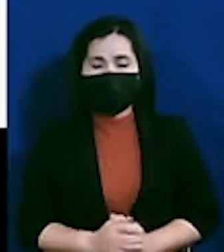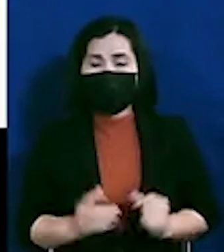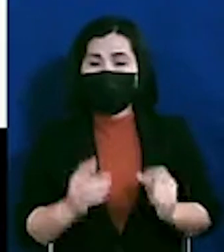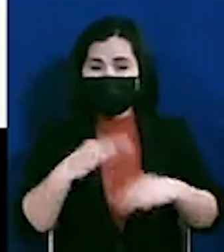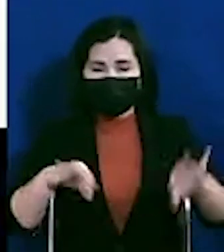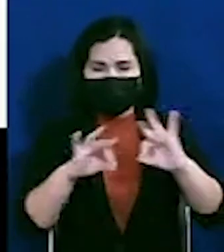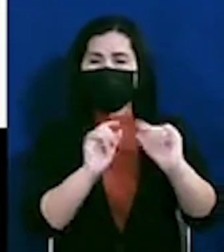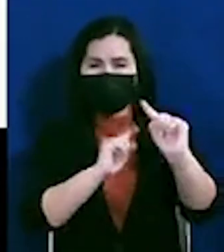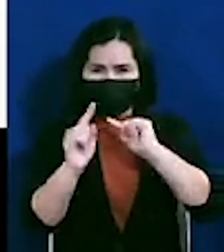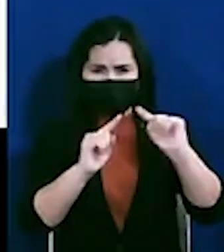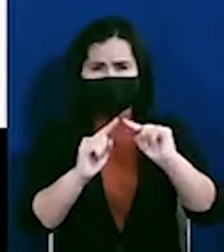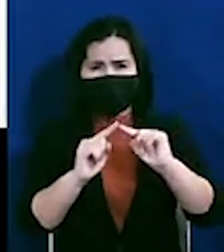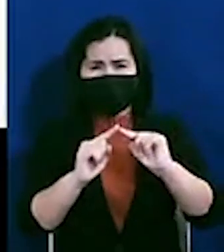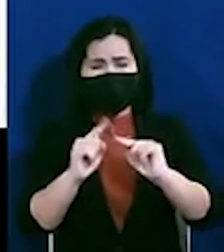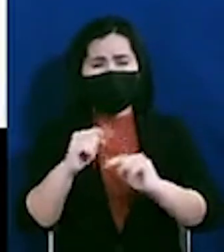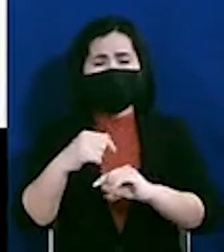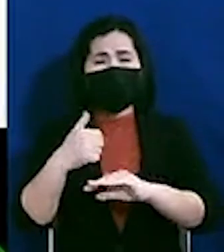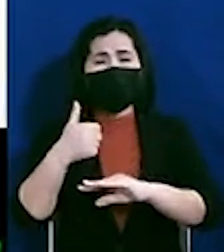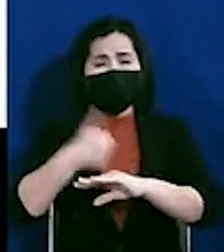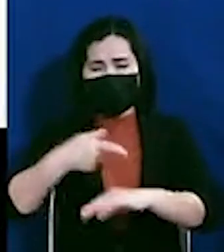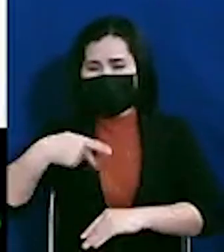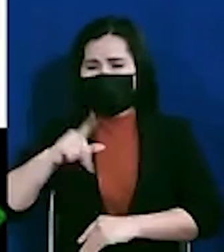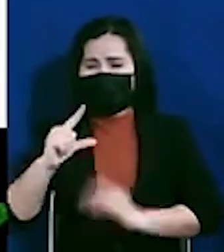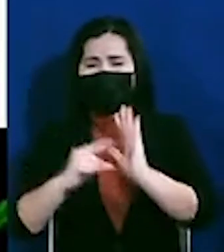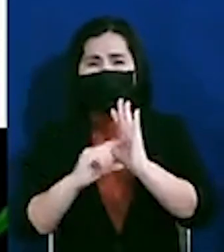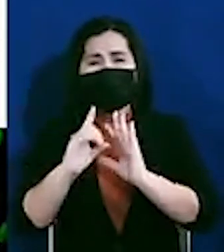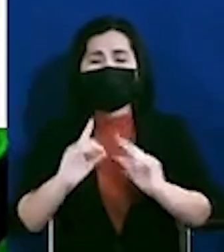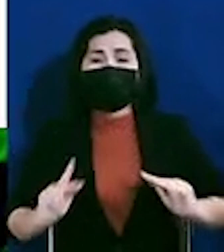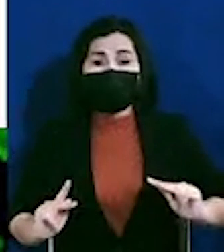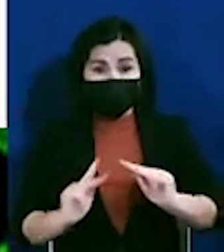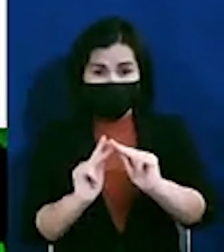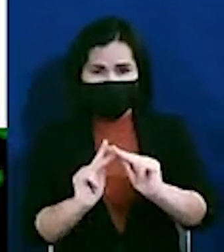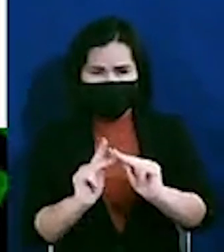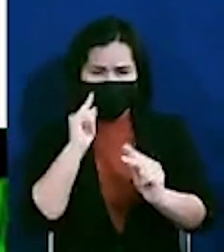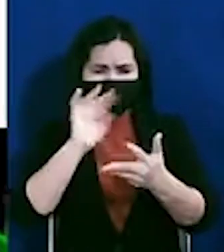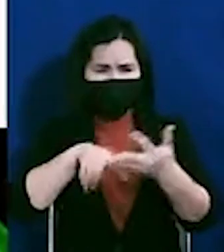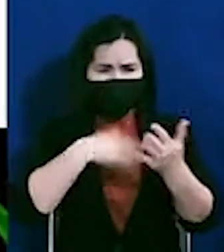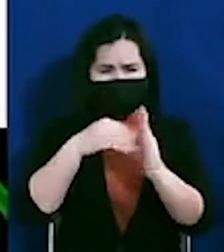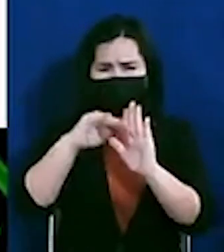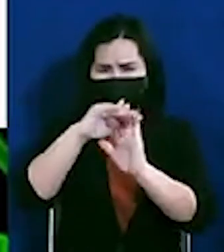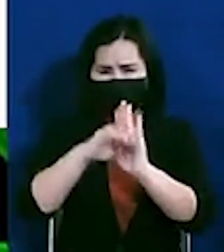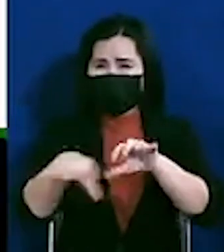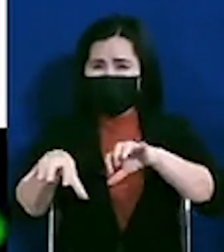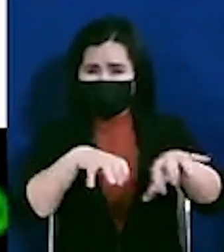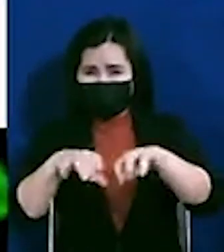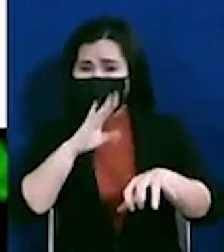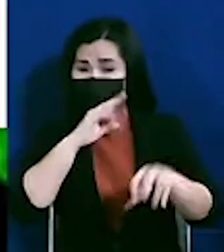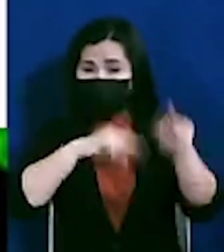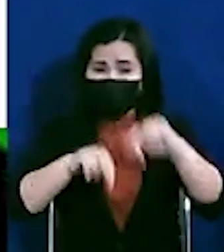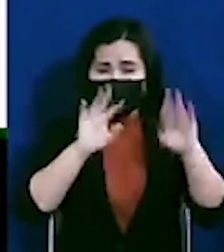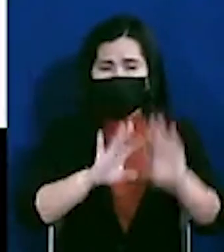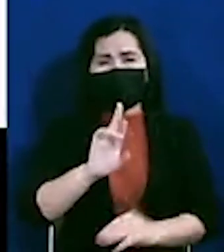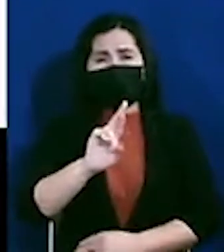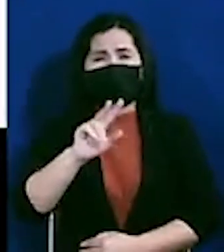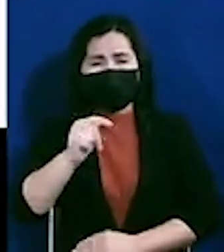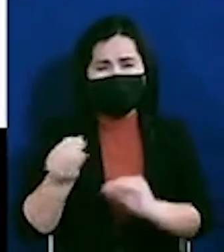ท่านปลัดเนี่ยท่านก็ได้วางแนวทางพวกนี้ไว้ก็คือว่าถ้ามีการตรวจในหน้าอย่างนี้และมีคนเข้าถึงมากขึ้นตัว